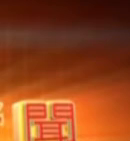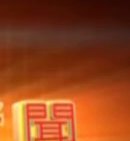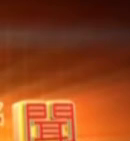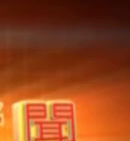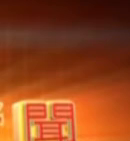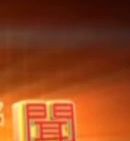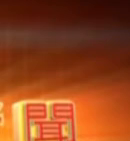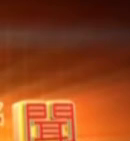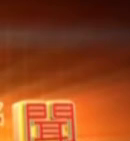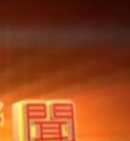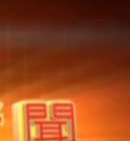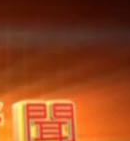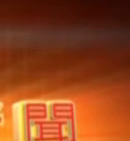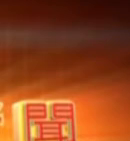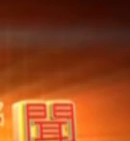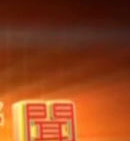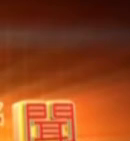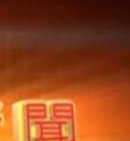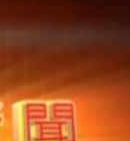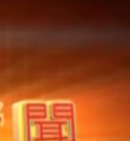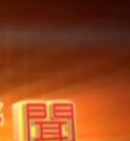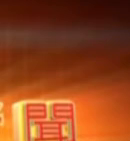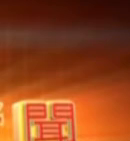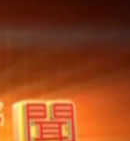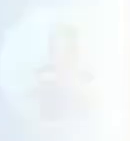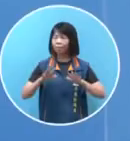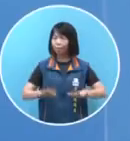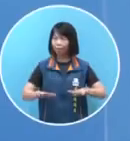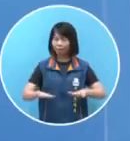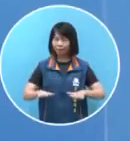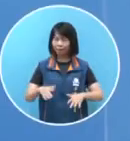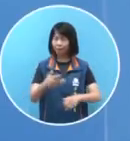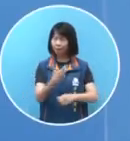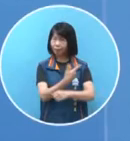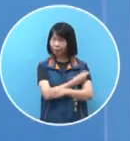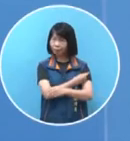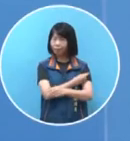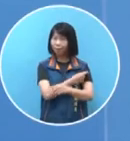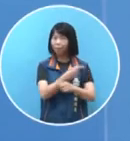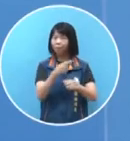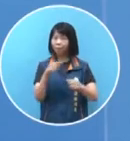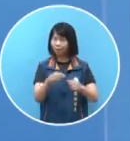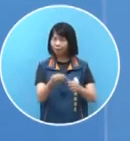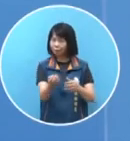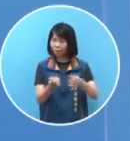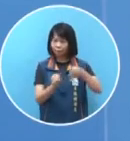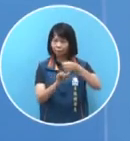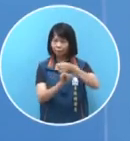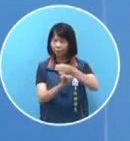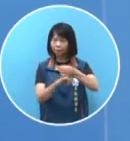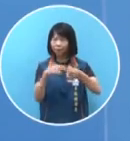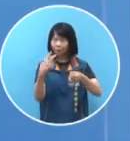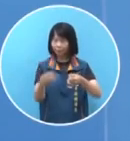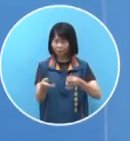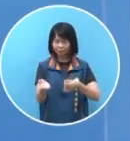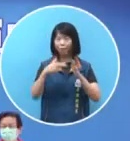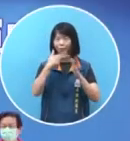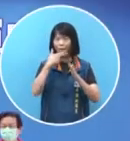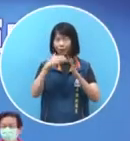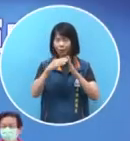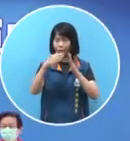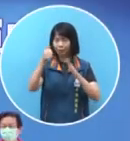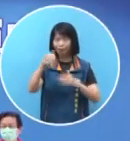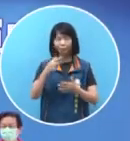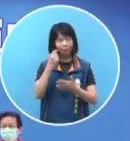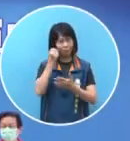你好，欢迎收看七月十七号大花莲地方新闻，我是吕慧。花莲连续二十九天零确诊，加上相亲疫苗施打率很高，县长徐